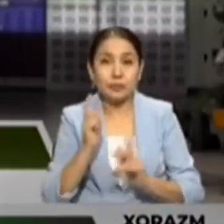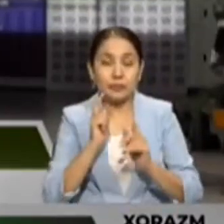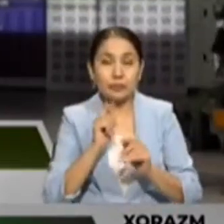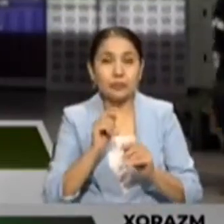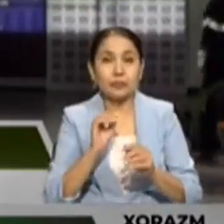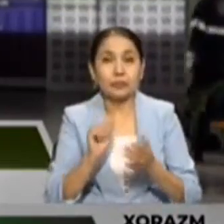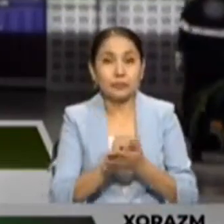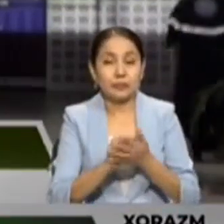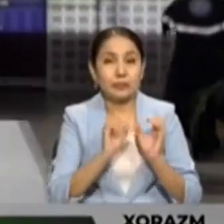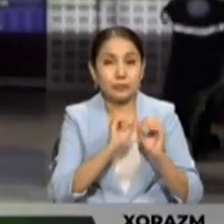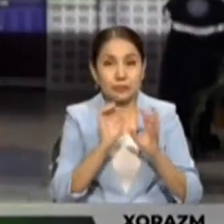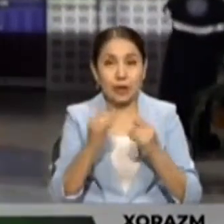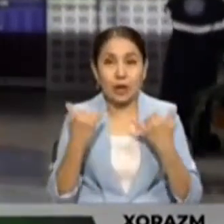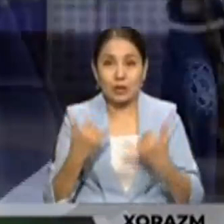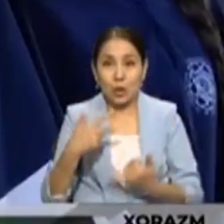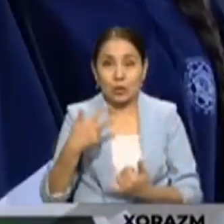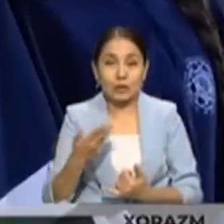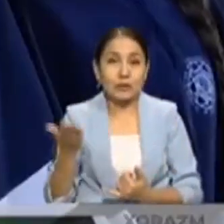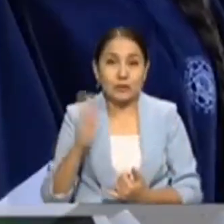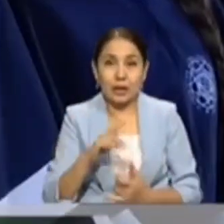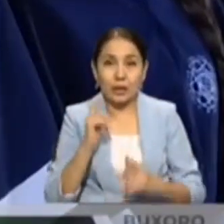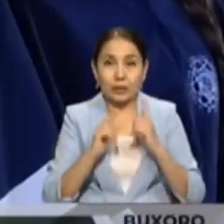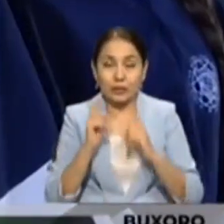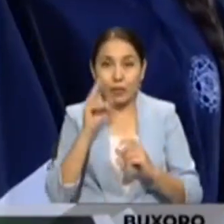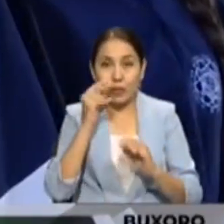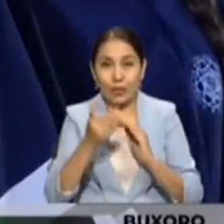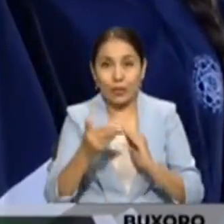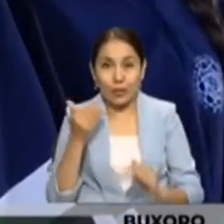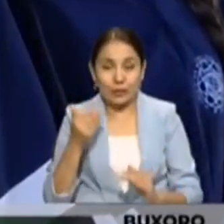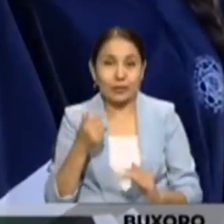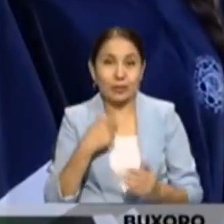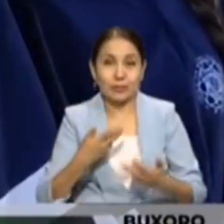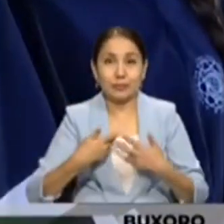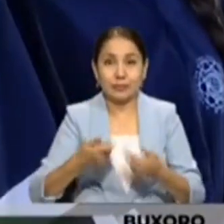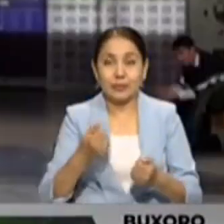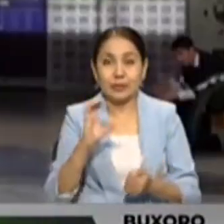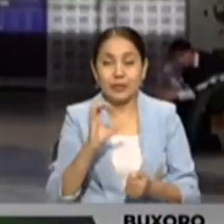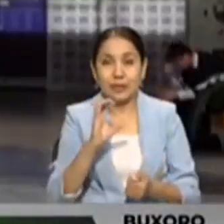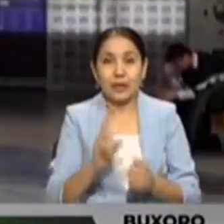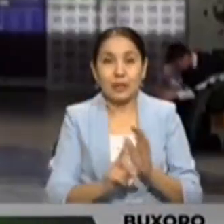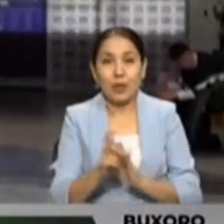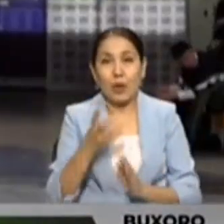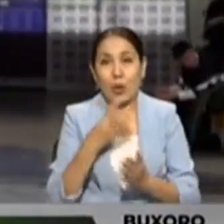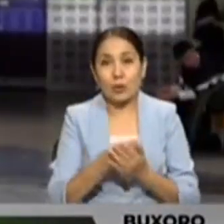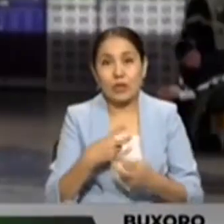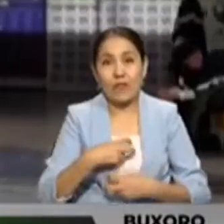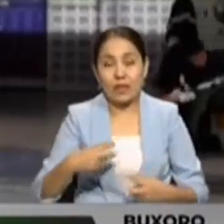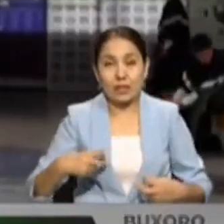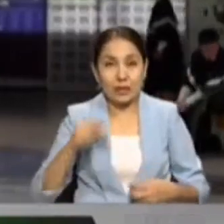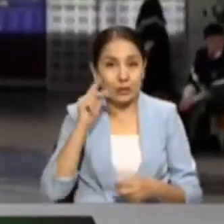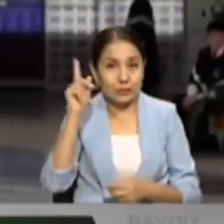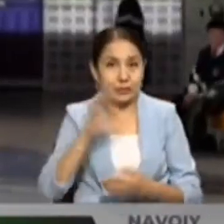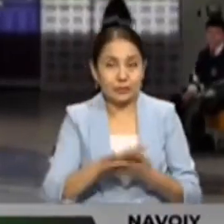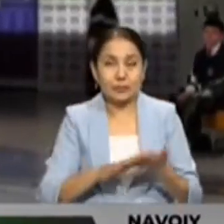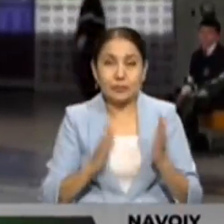hozirda 30 ta universitetga muddatidan oldin talaba bo'lish vaqtiga erishdim. Sentyabrdan boshlab o'zimni o'qishimni Vengriyada davom